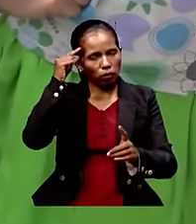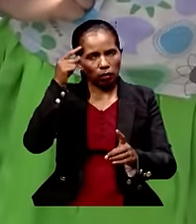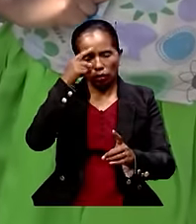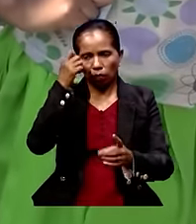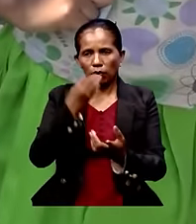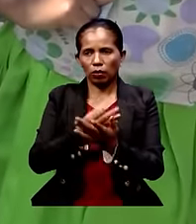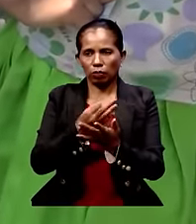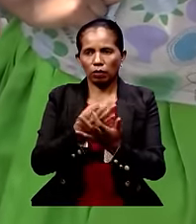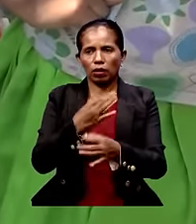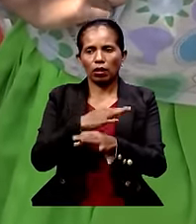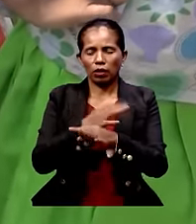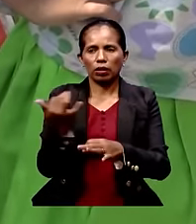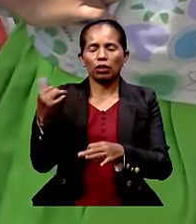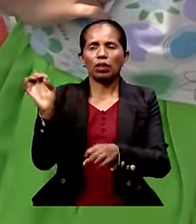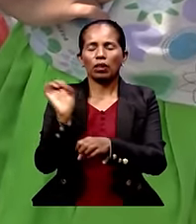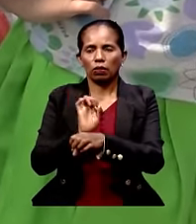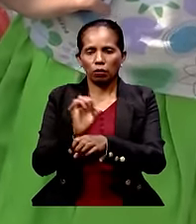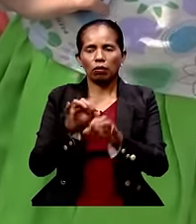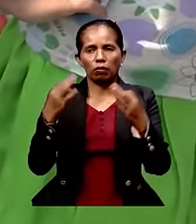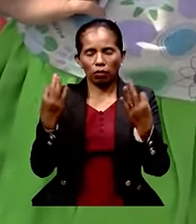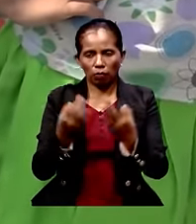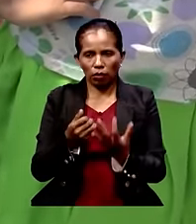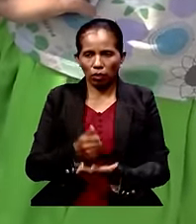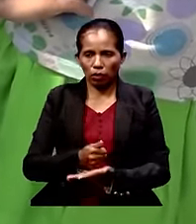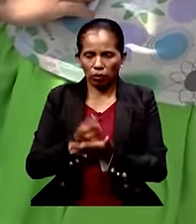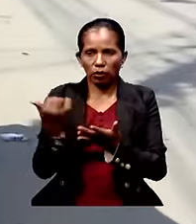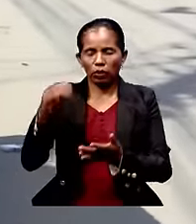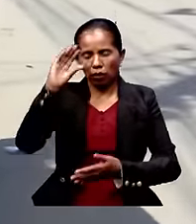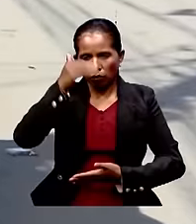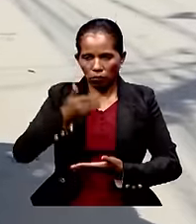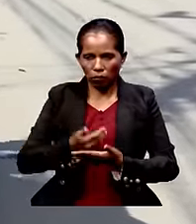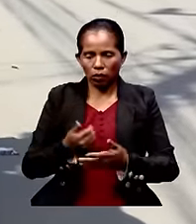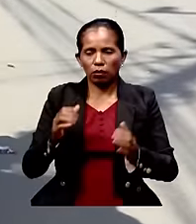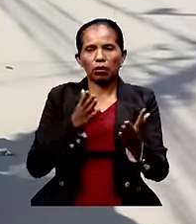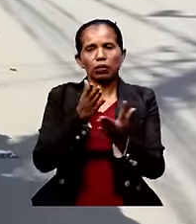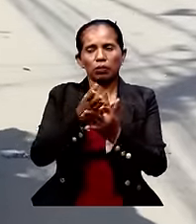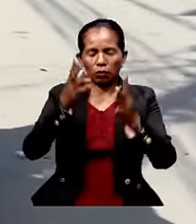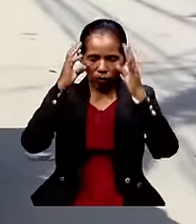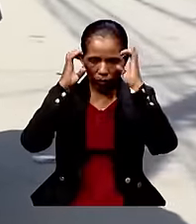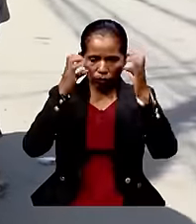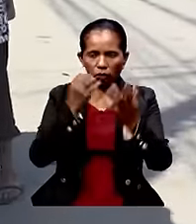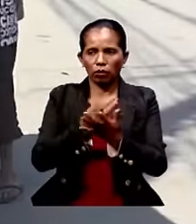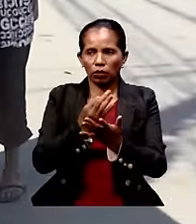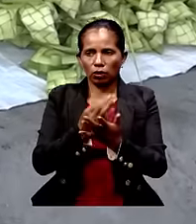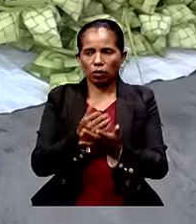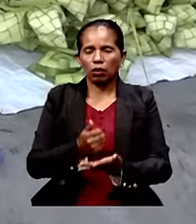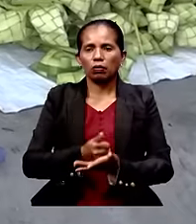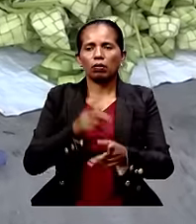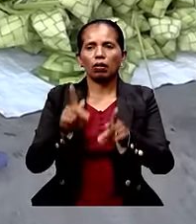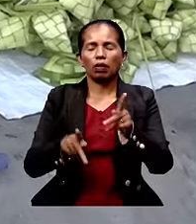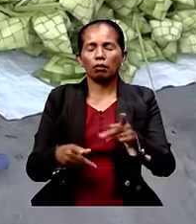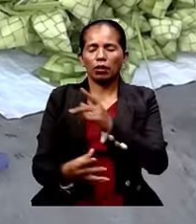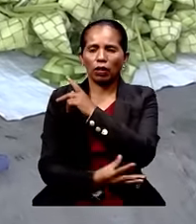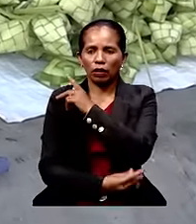ne bele hadia sira ni ekonomia familia ajuda sira ni oan ho di asesu ba edukasaun no subsidio ne mos ajuda komunidade kibit